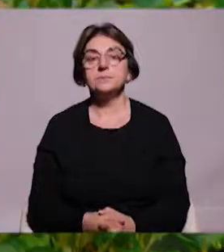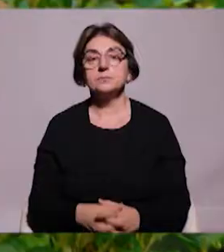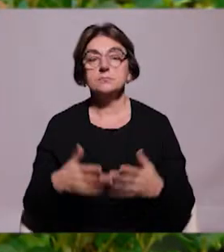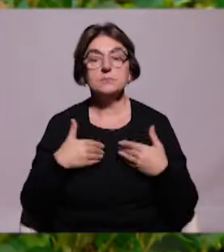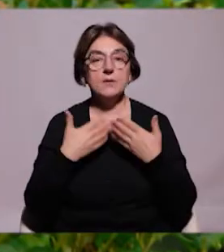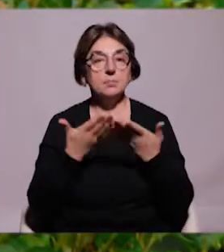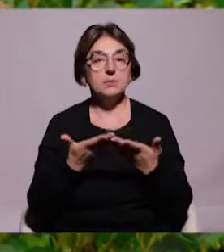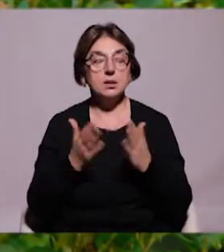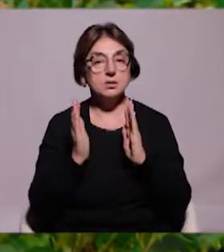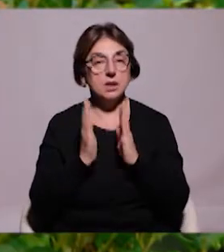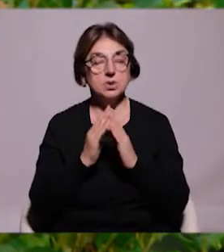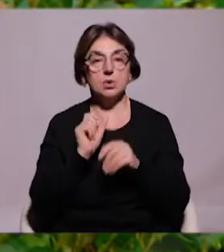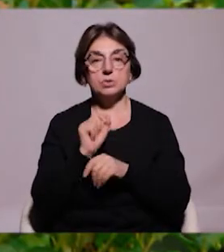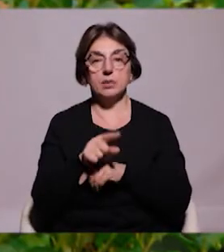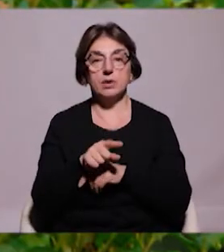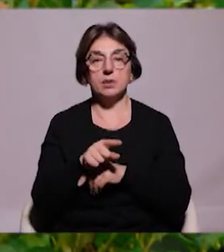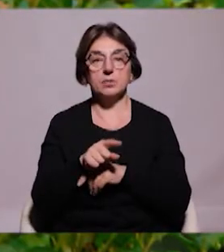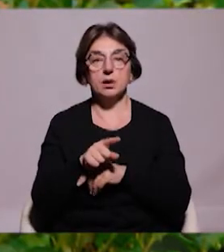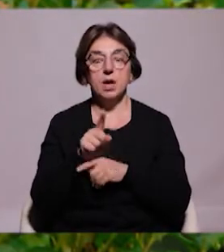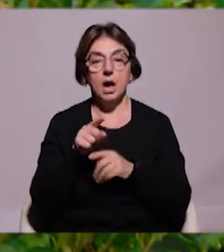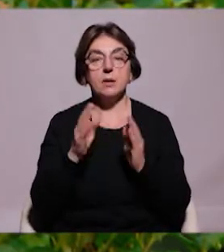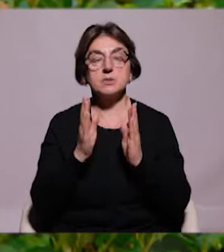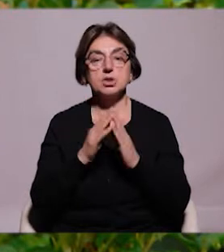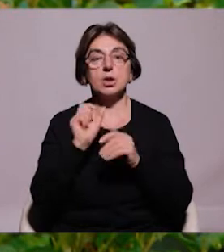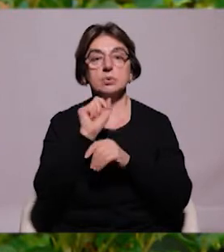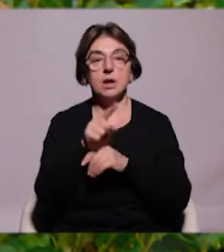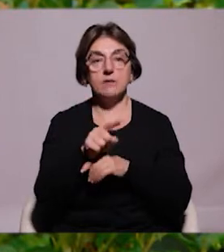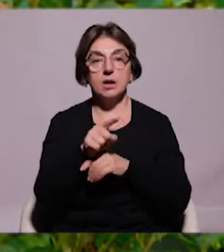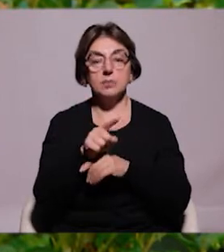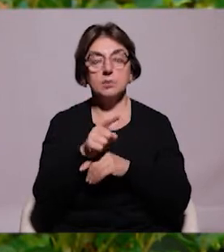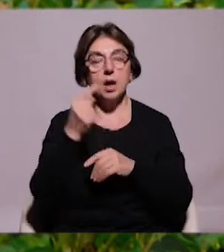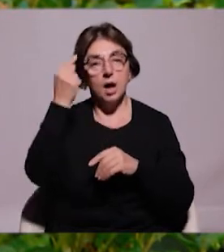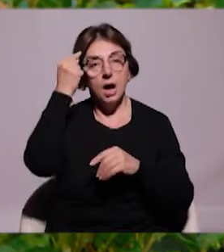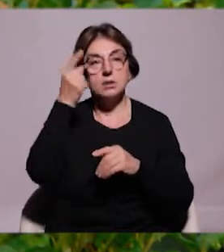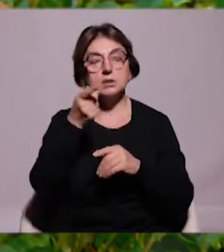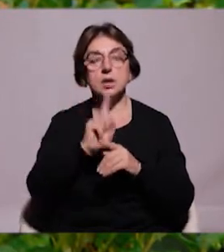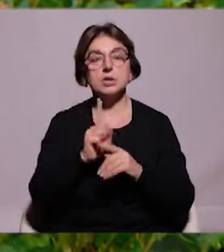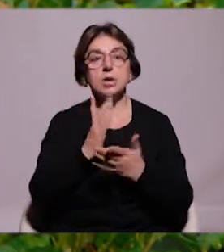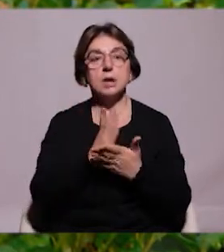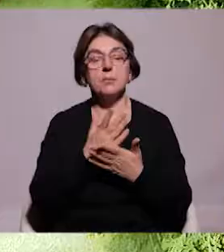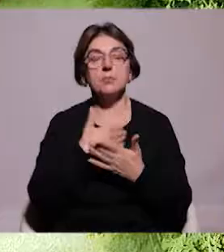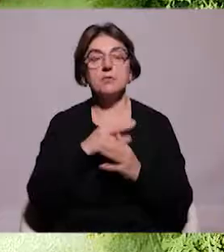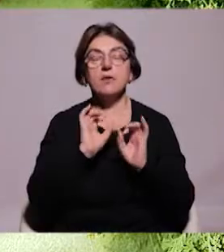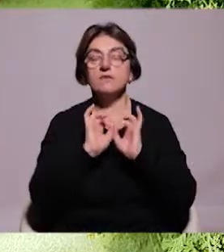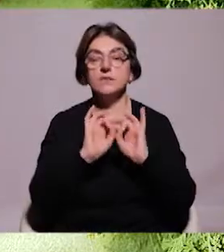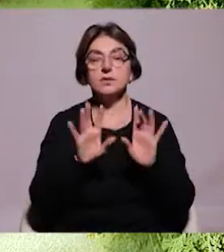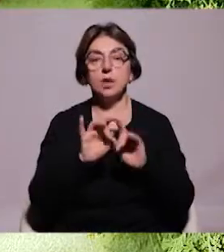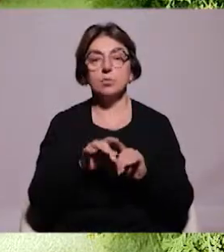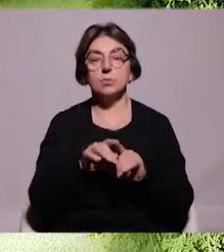კი მემიდა მოგცეთ საშინაო დავალება და ამ საშინაო დავალების არსი მდგომარეობ შემდეგში. მემიდა